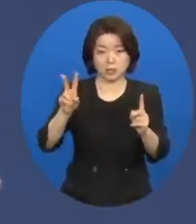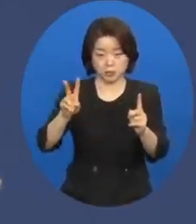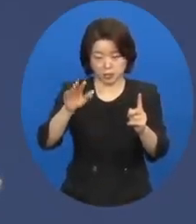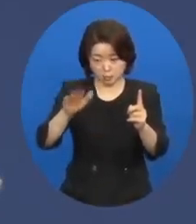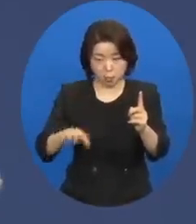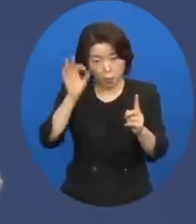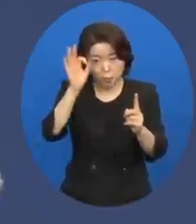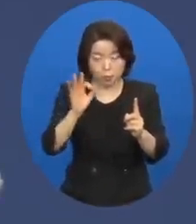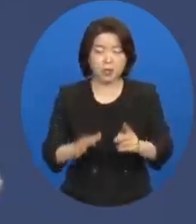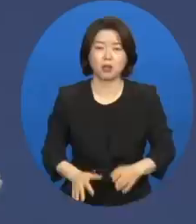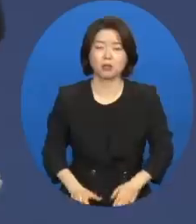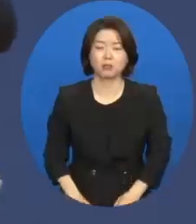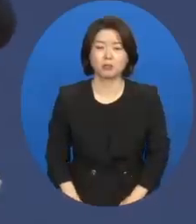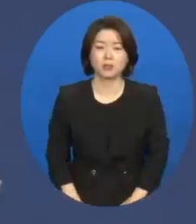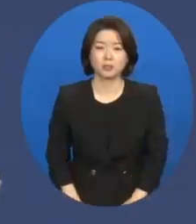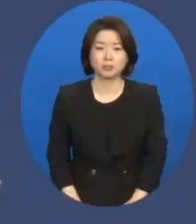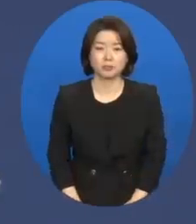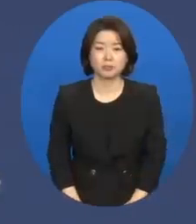이하에